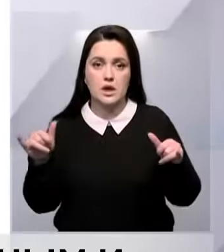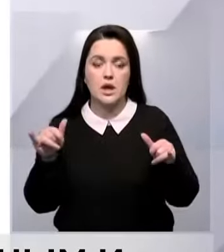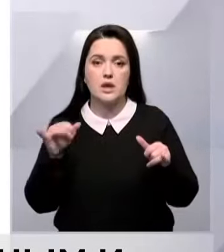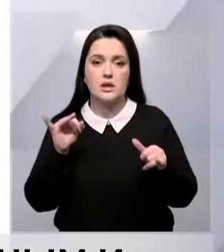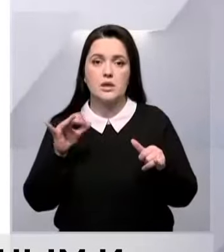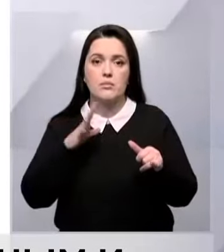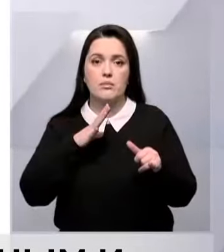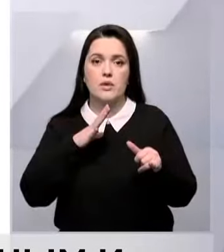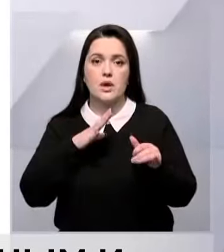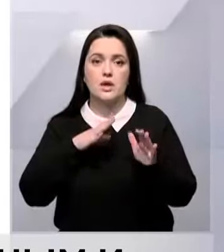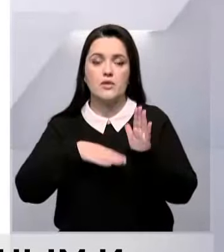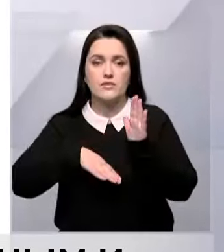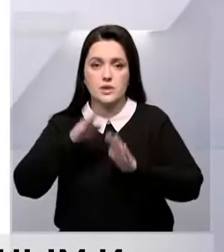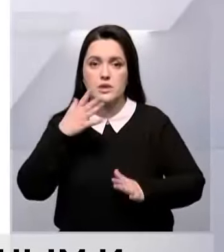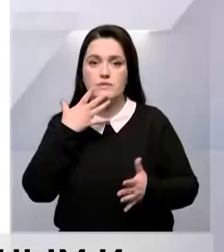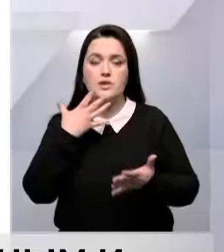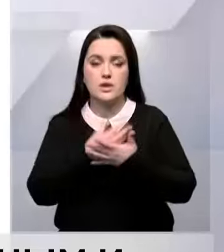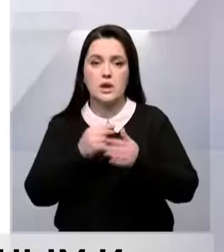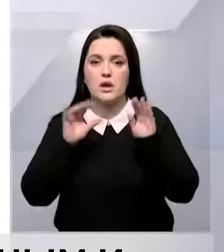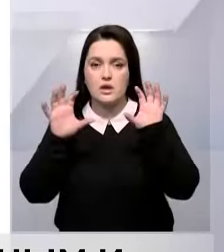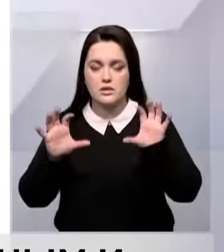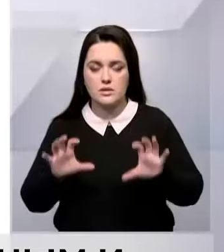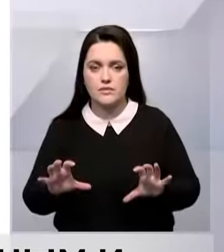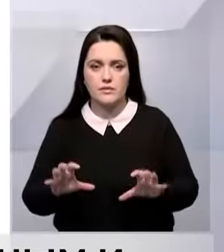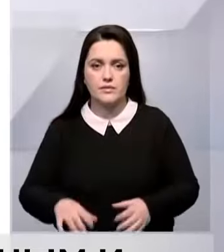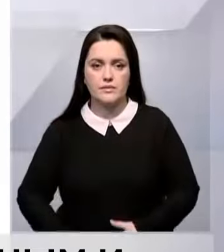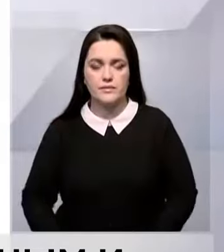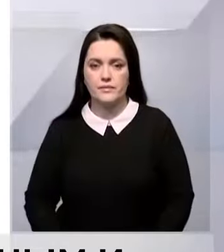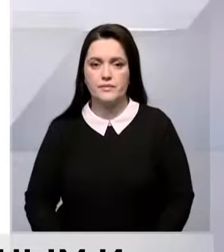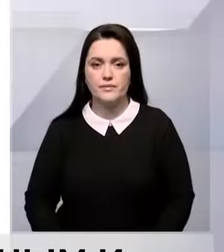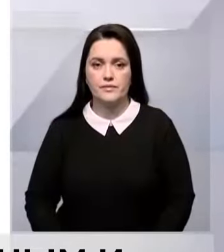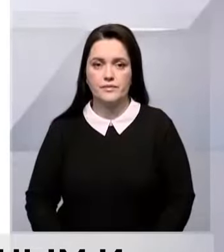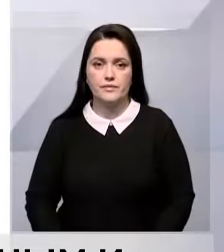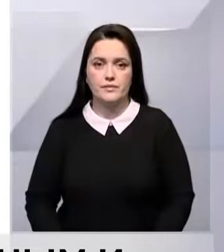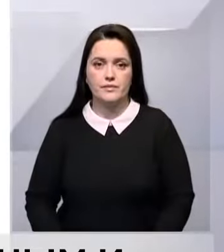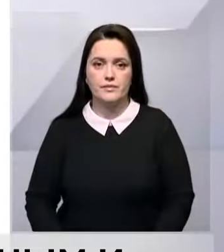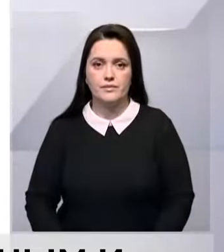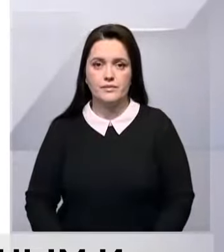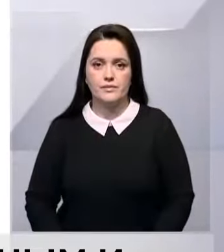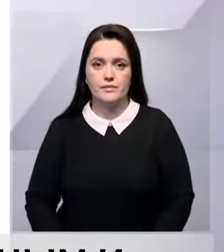развитии страны и внес значительный вклад в совершенствование отечественного законодательства.